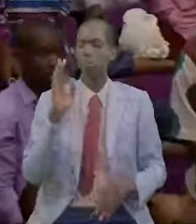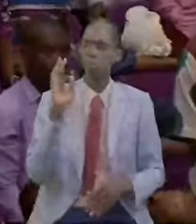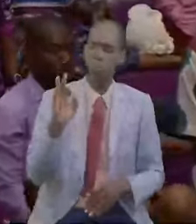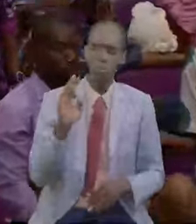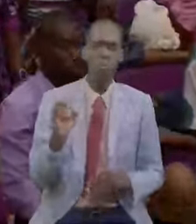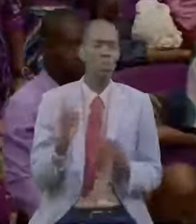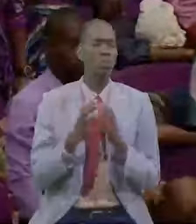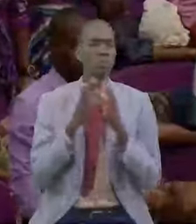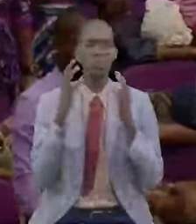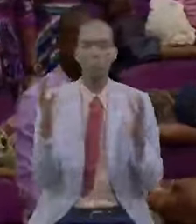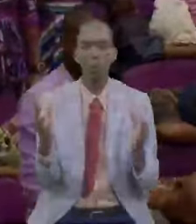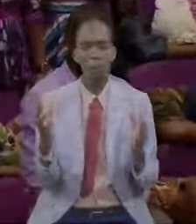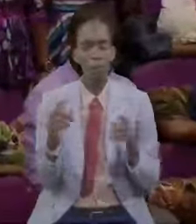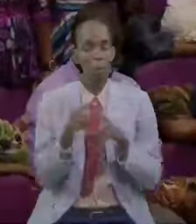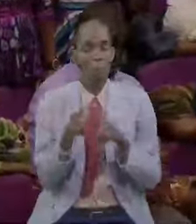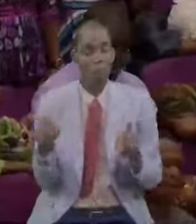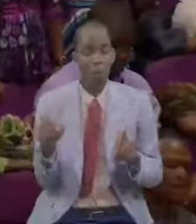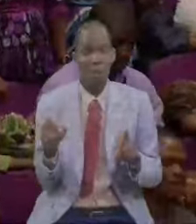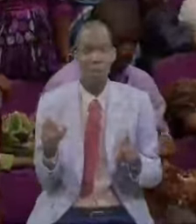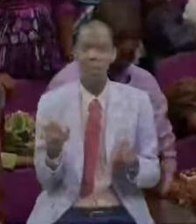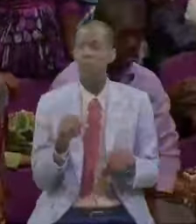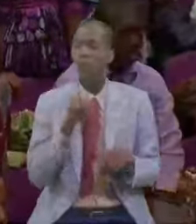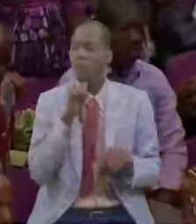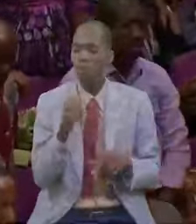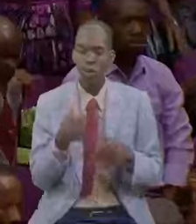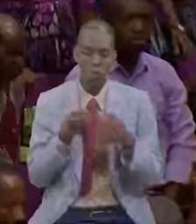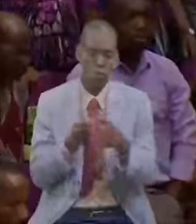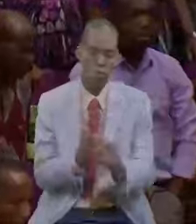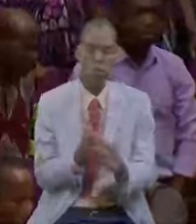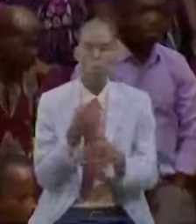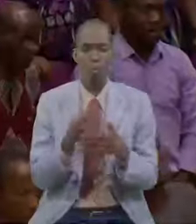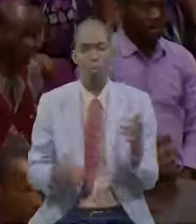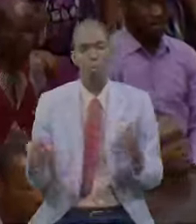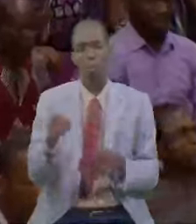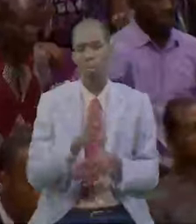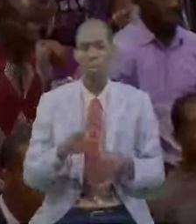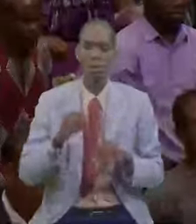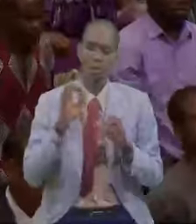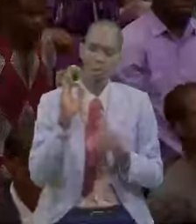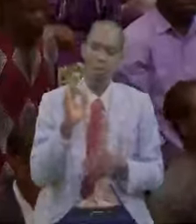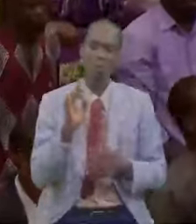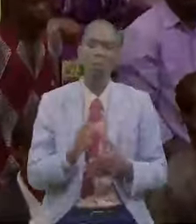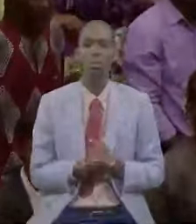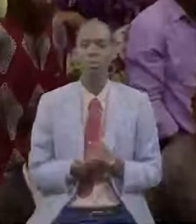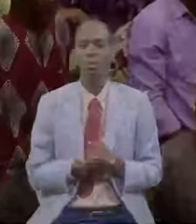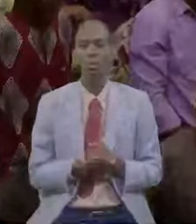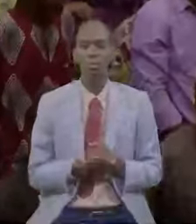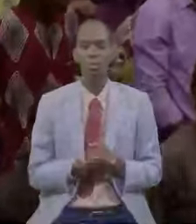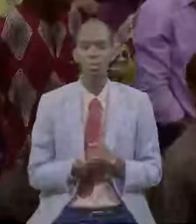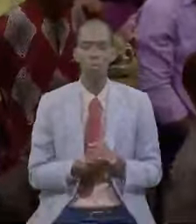pharisiens prêchaient beaucoup, mais ils ne faisaient pas ce qu'ils prêchaient. Même le